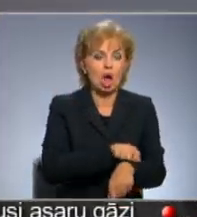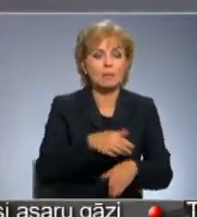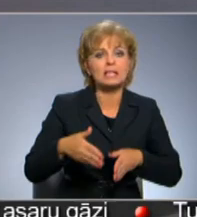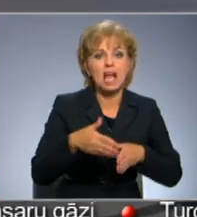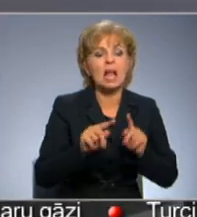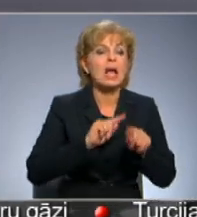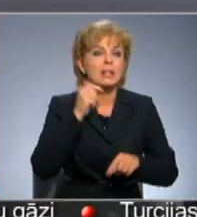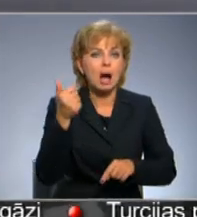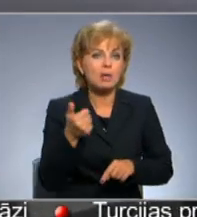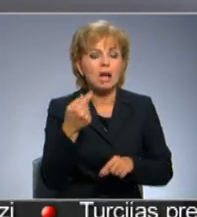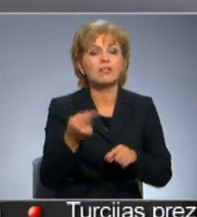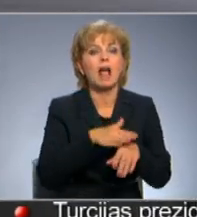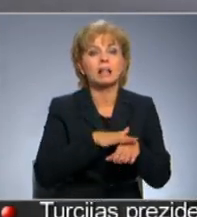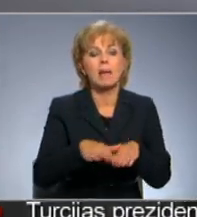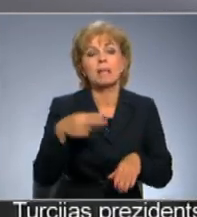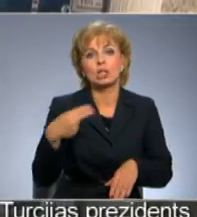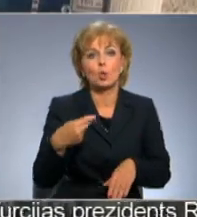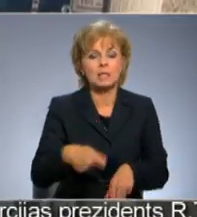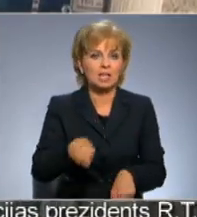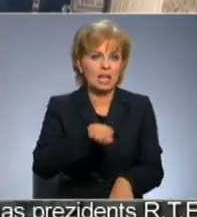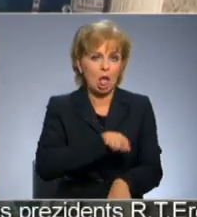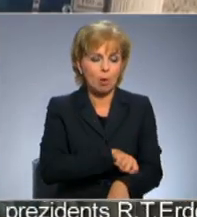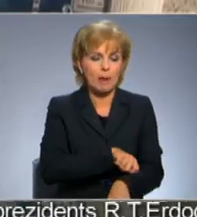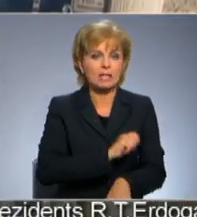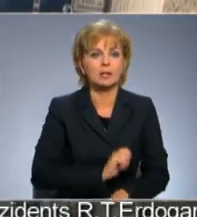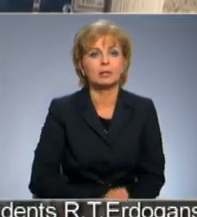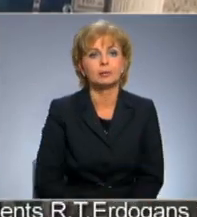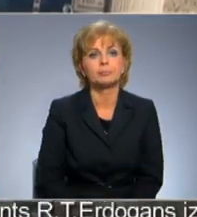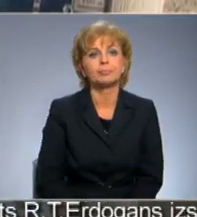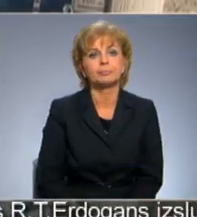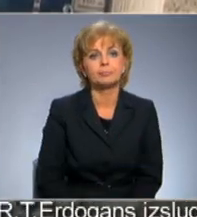nākamgad vēl nepilni 20 km. Ieva Benfelde, Lants Peršavits, Skrundas televīzija.